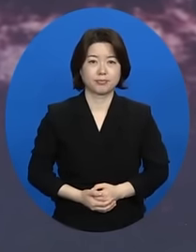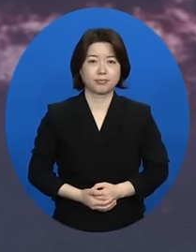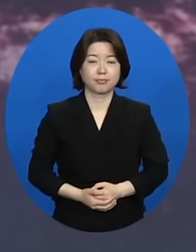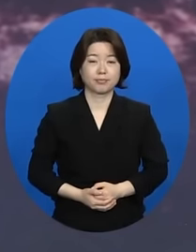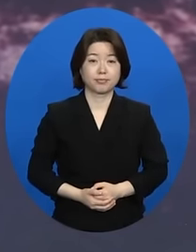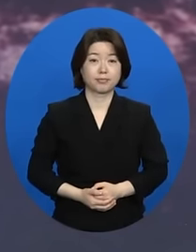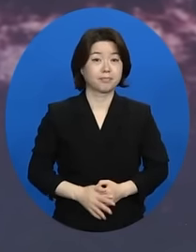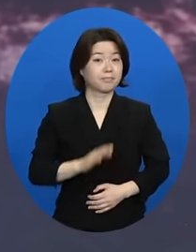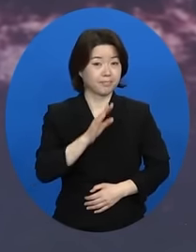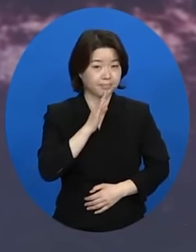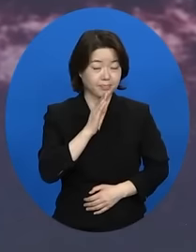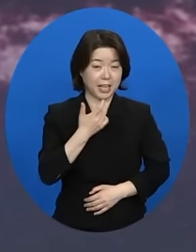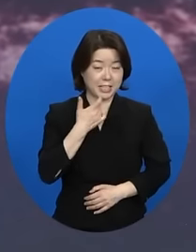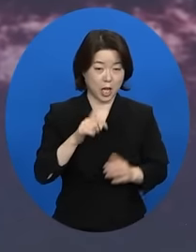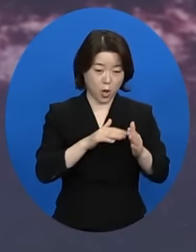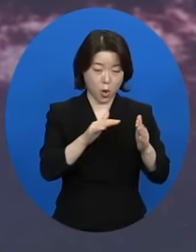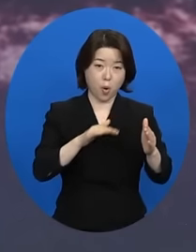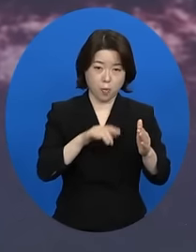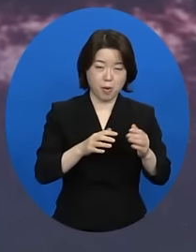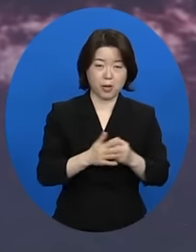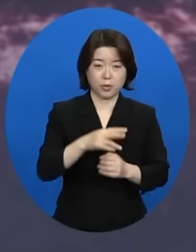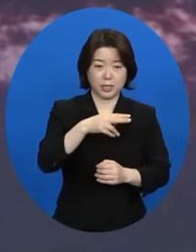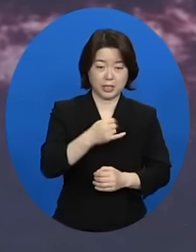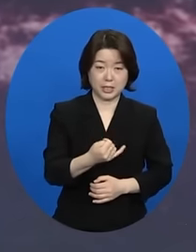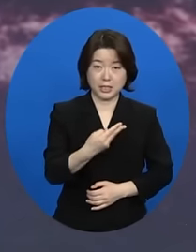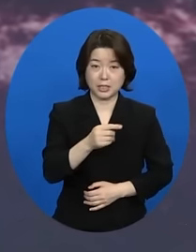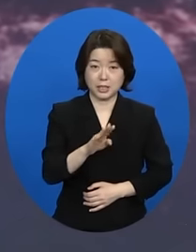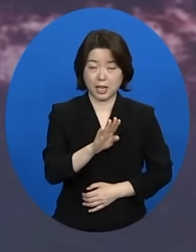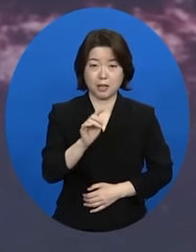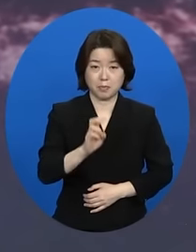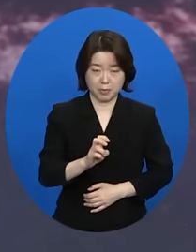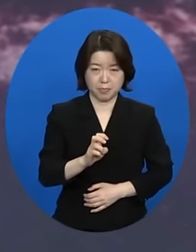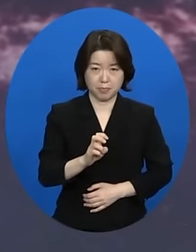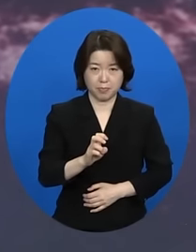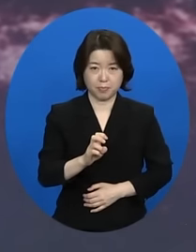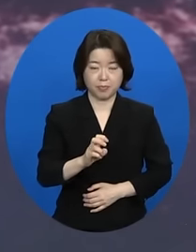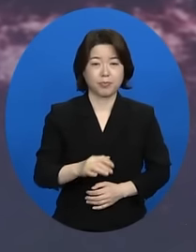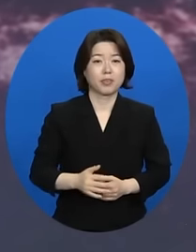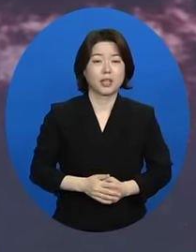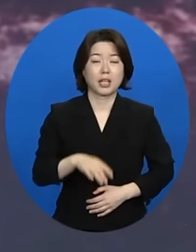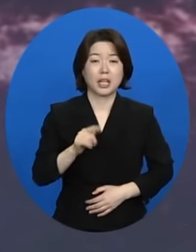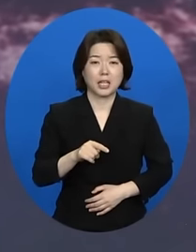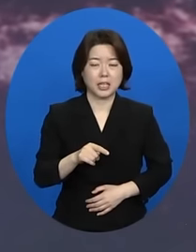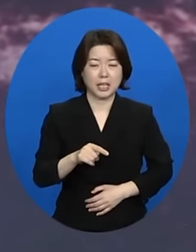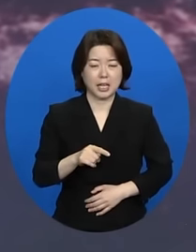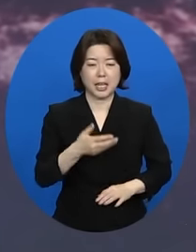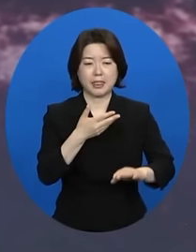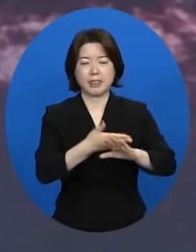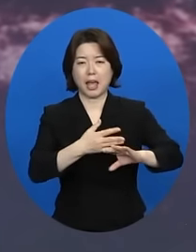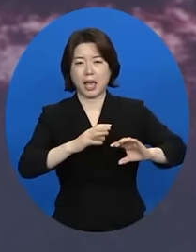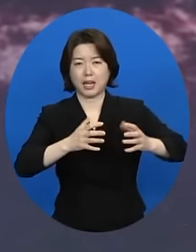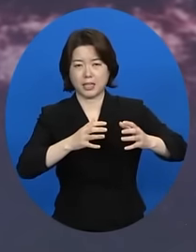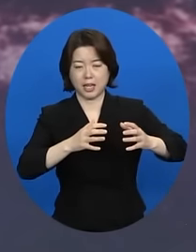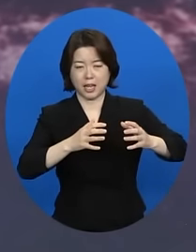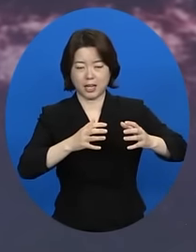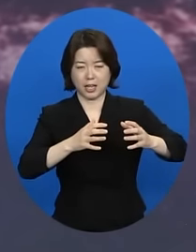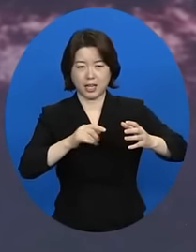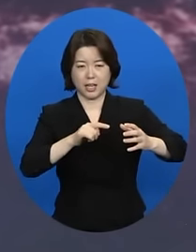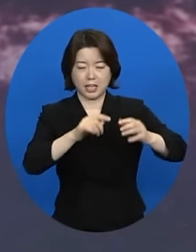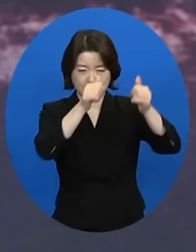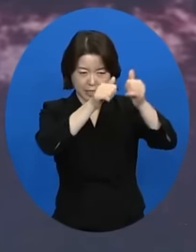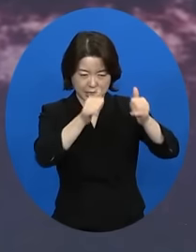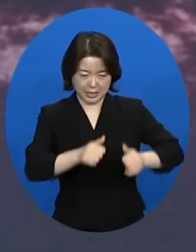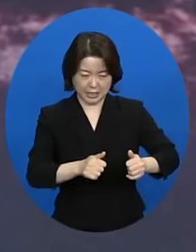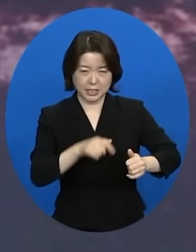바로 야곱의 가정에 이 드라빔을 포함한 이방 신상들이 내재해 있었기 때문에